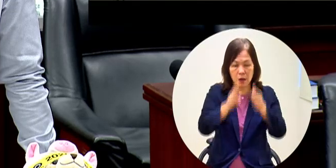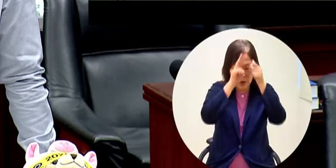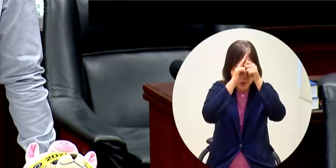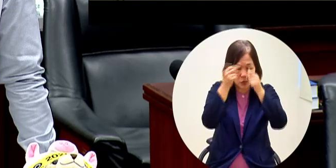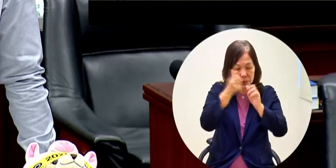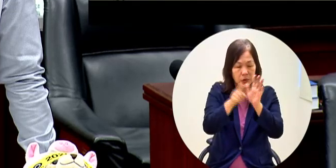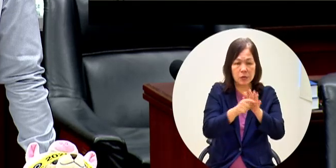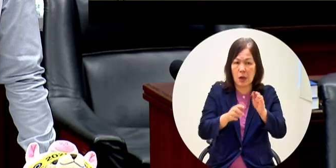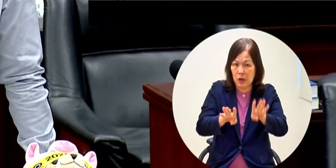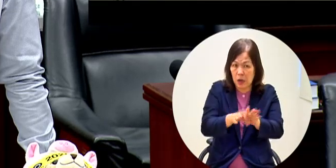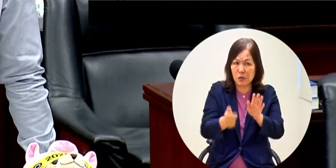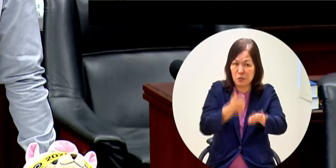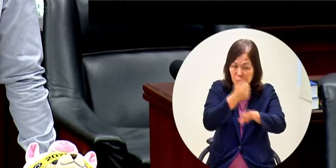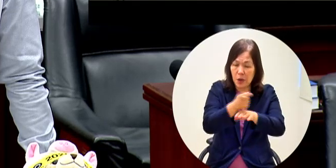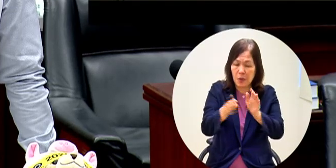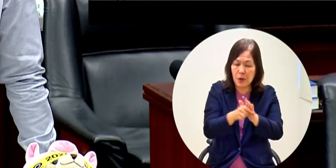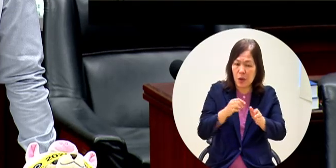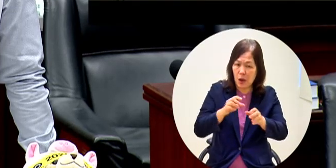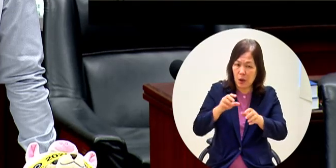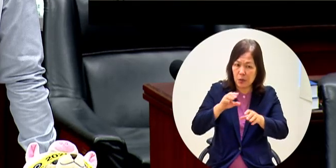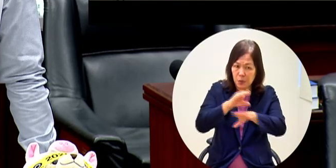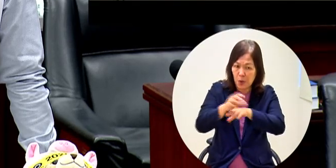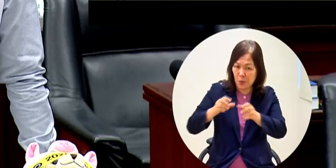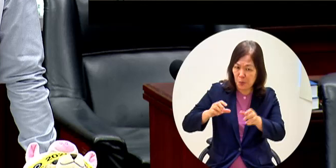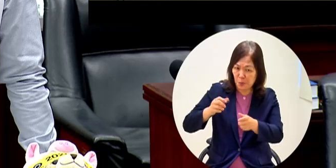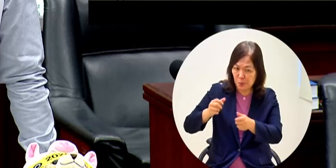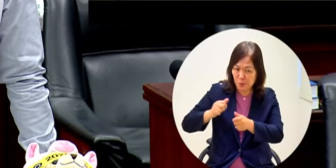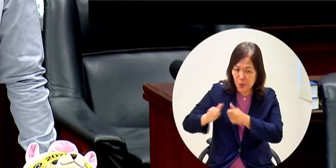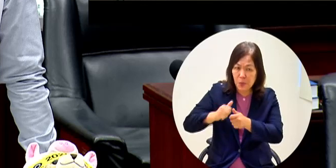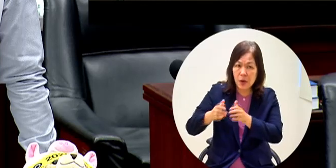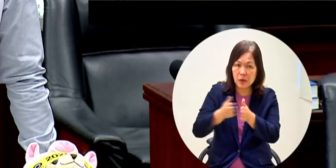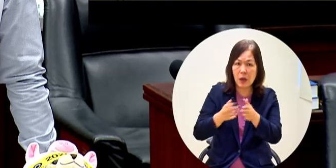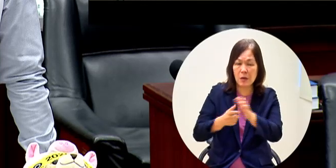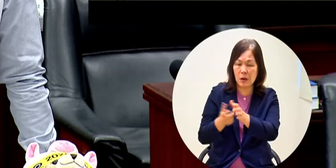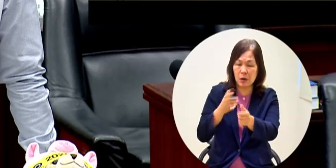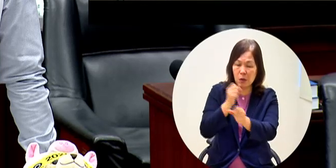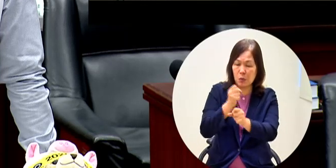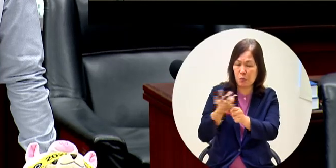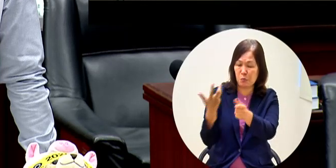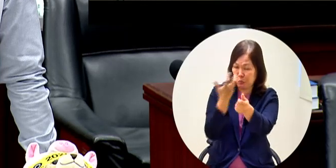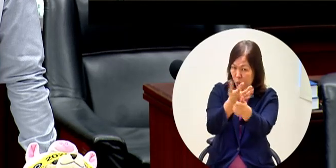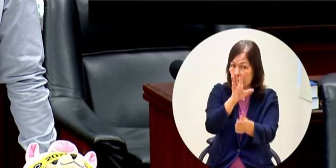你一开始咪就恁讲要用赛车，啊，这个工课敢有交接我哩？